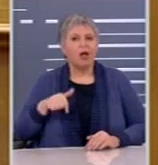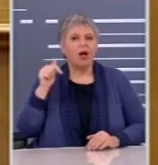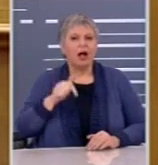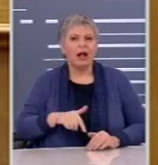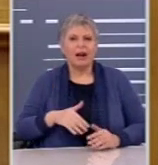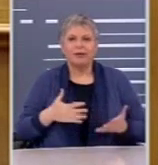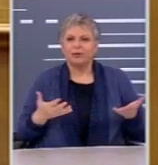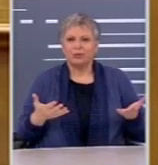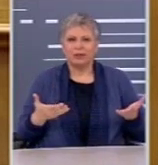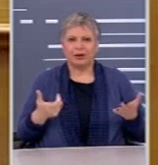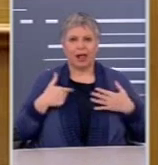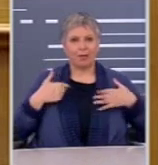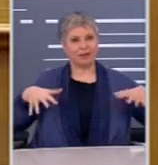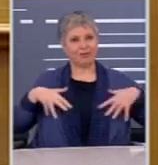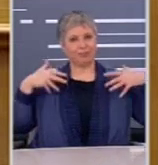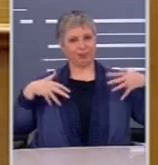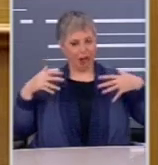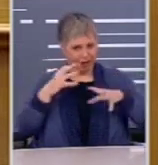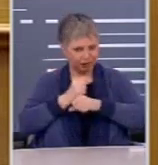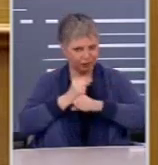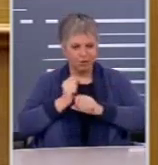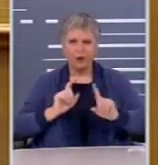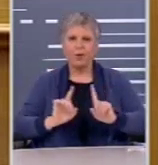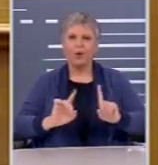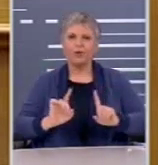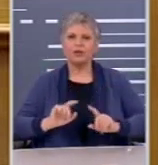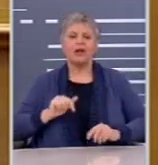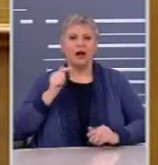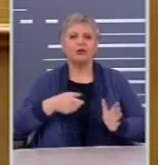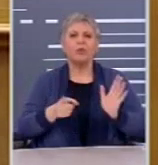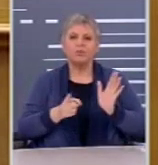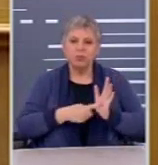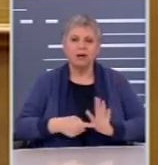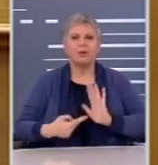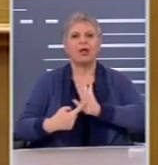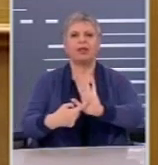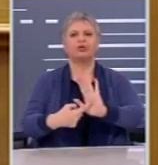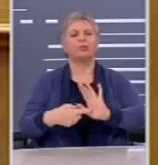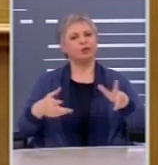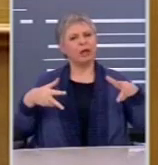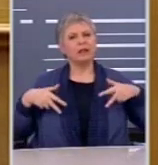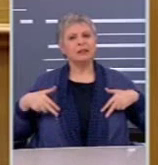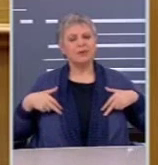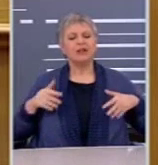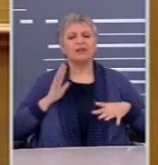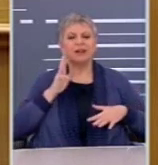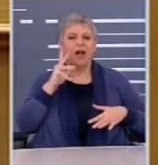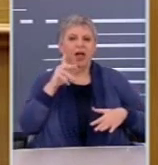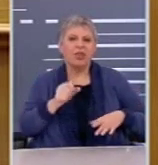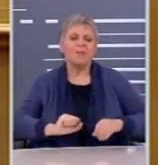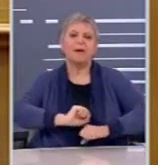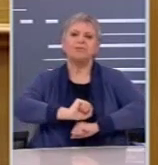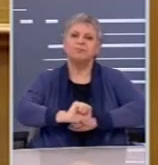δεν μας επιτρέπει να πανηγυρίζουμε. Όμως αξίζει να καταδείξουμε πως αυτή η κυβέρνηση παλεύει μέρα με τη μέρα για να μειώσει την